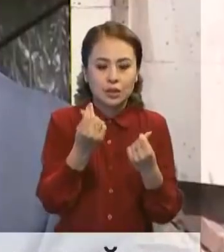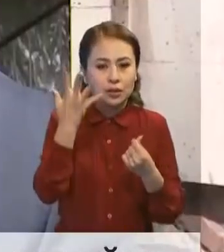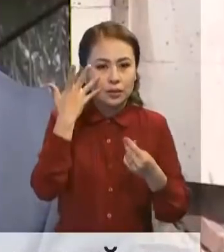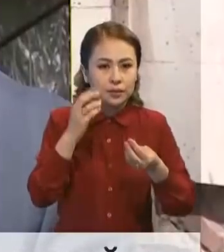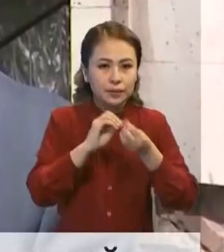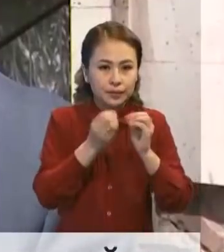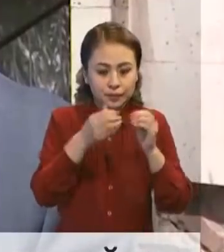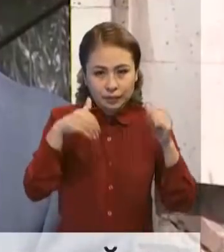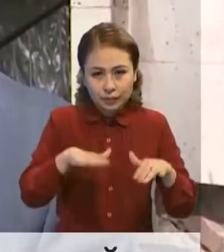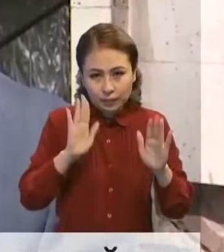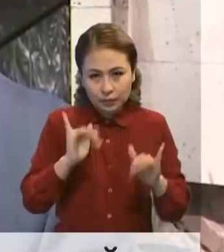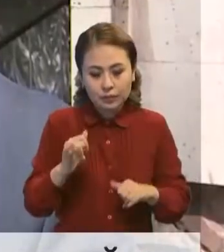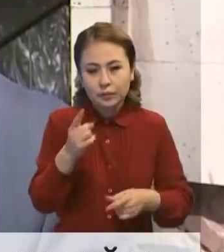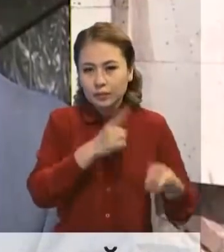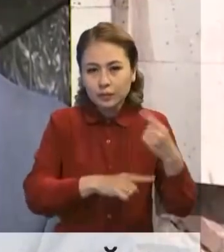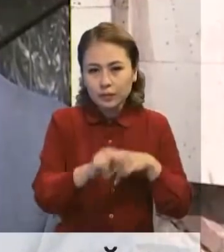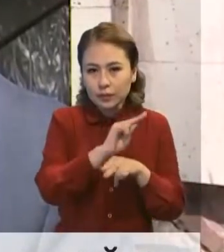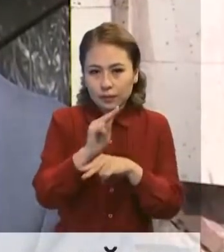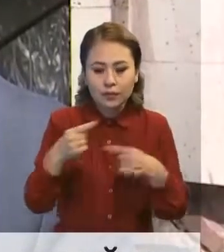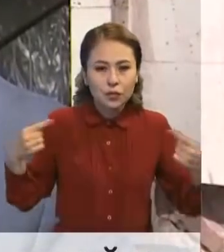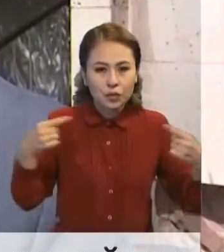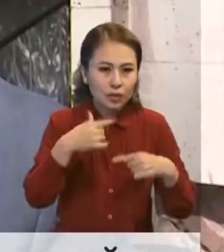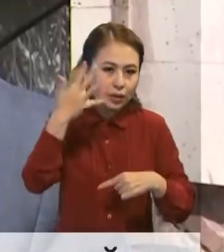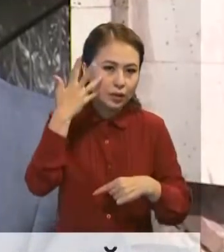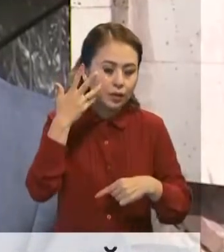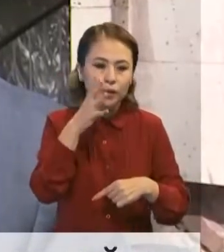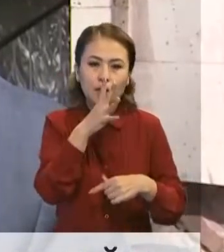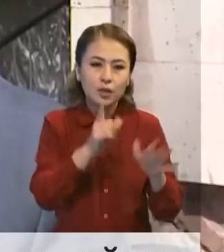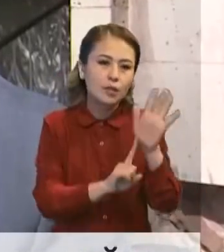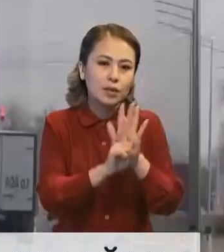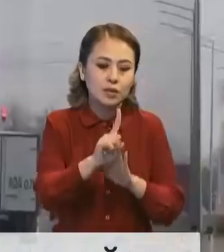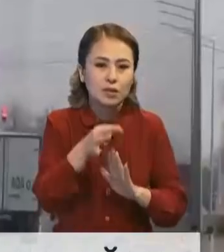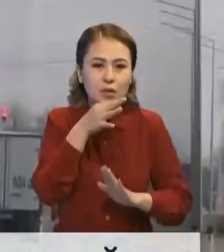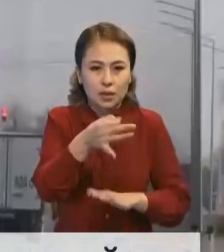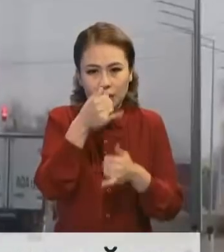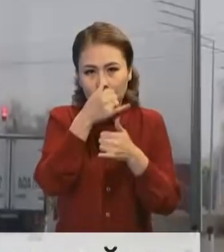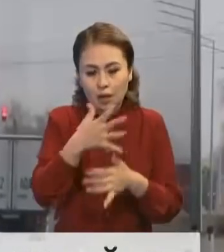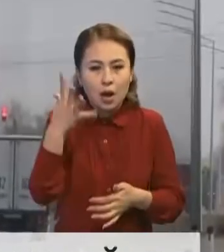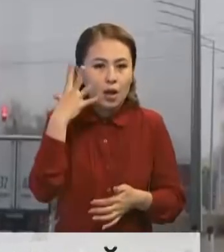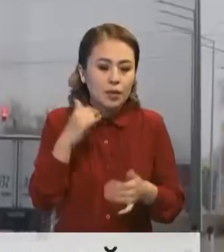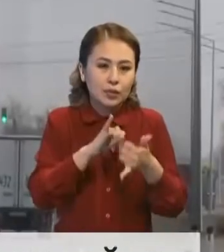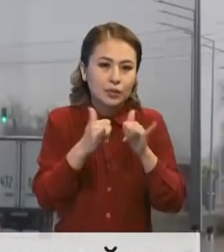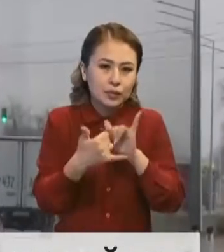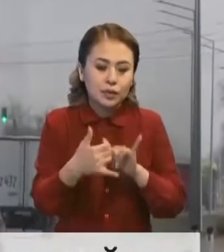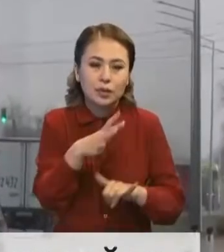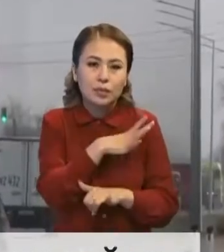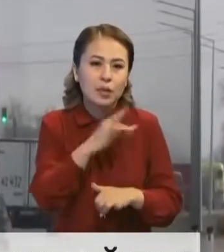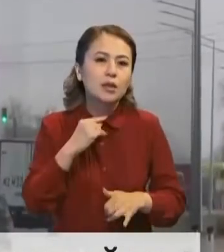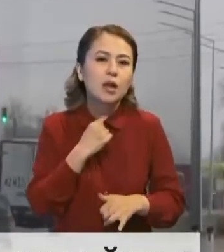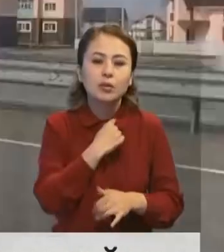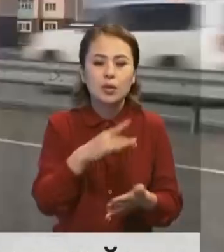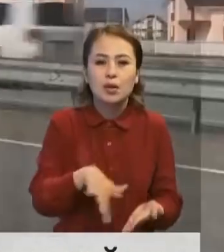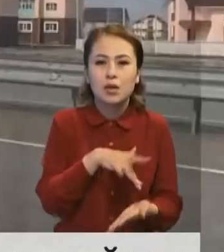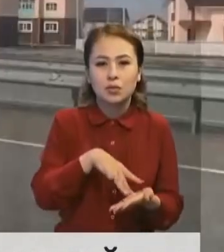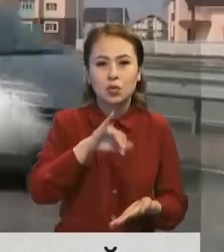кезде жол салу жұмыстары қайта жанданады. Бірақ нақты қай кезде басталатынын айта алмаймын. Алматы Өскемен автомагистралінің Талдықорғаннан